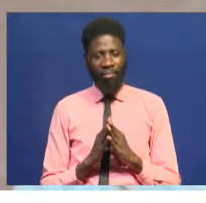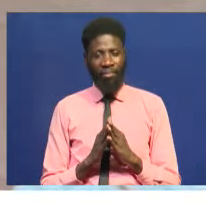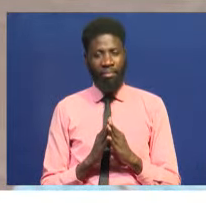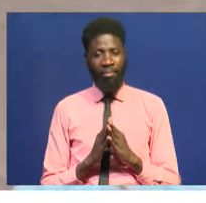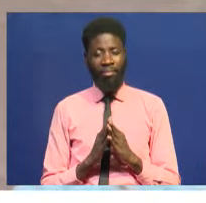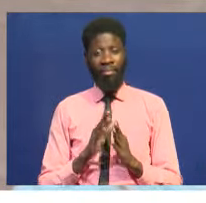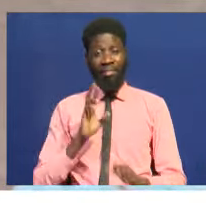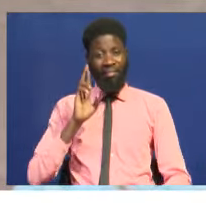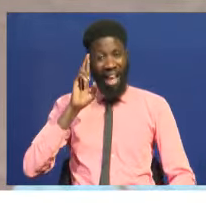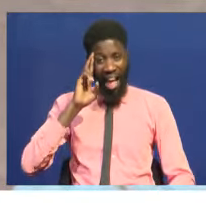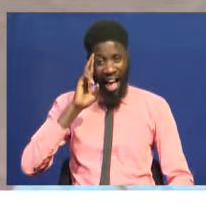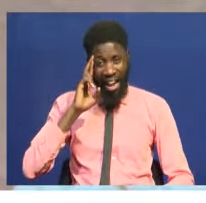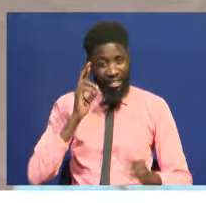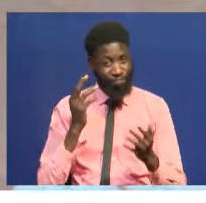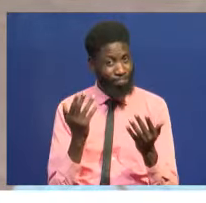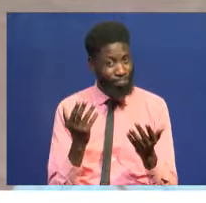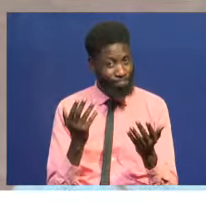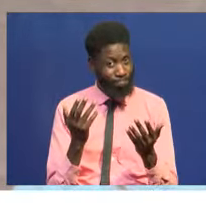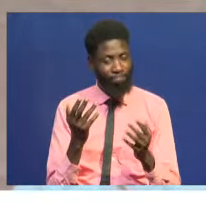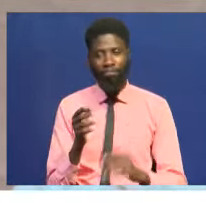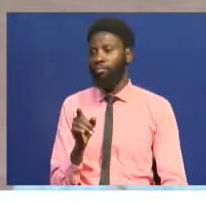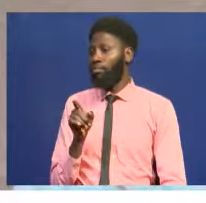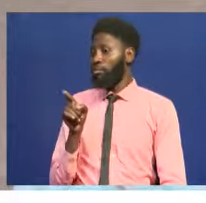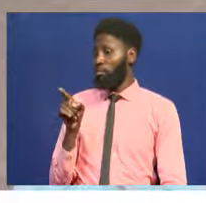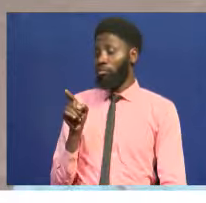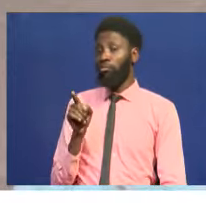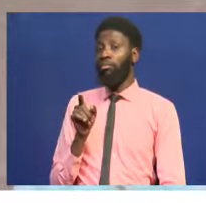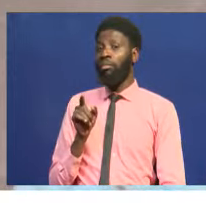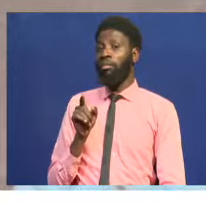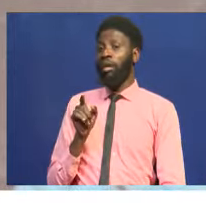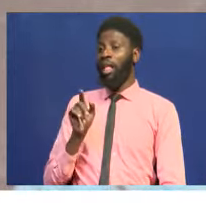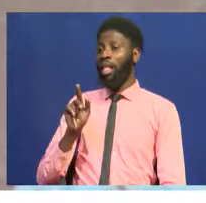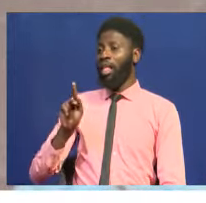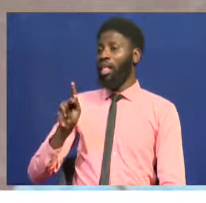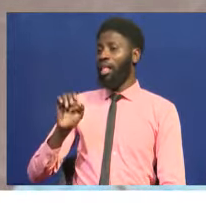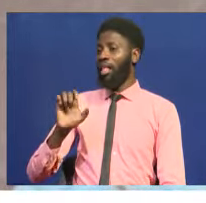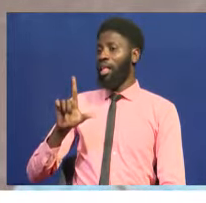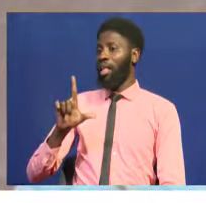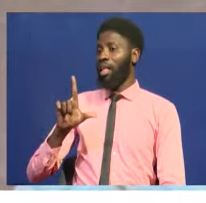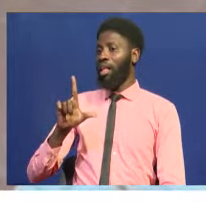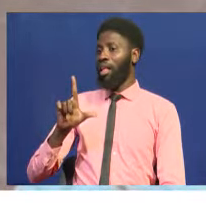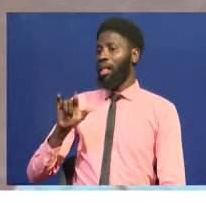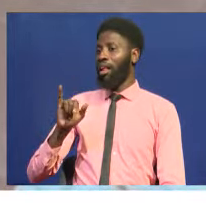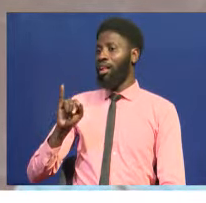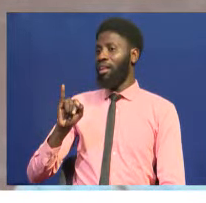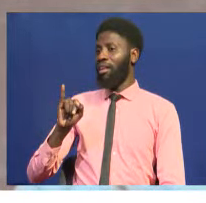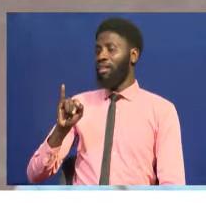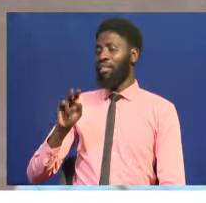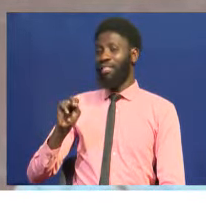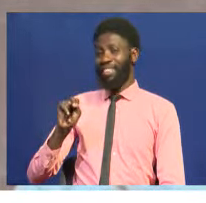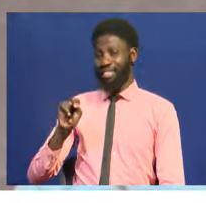Na ni kwa sababu alijitolea, hakutaka kuwa na sababu.